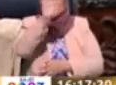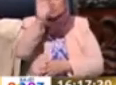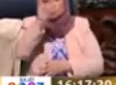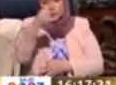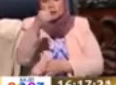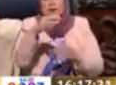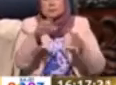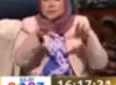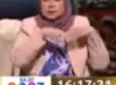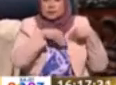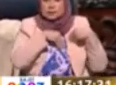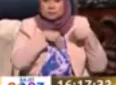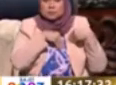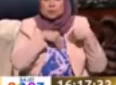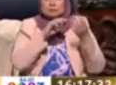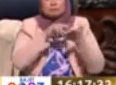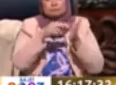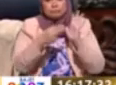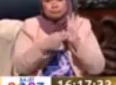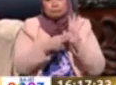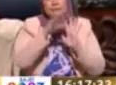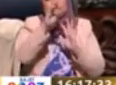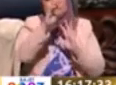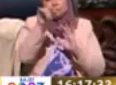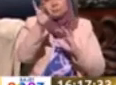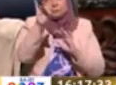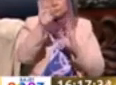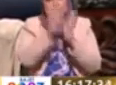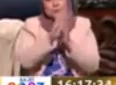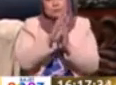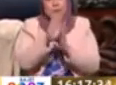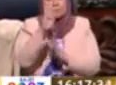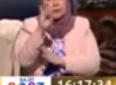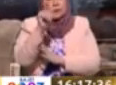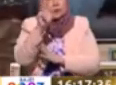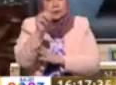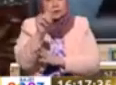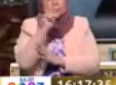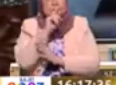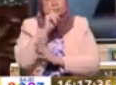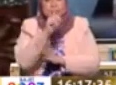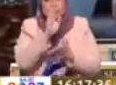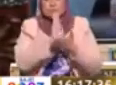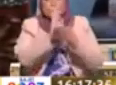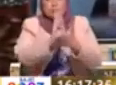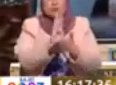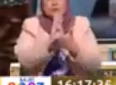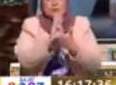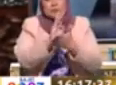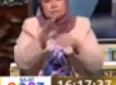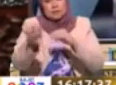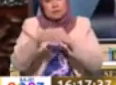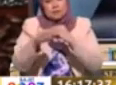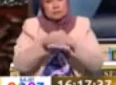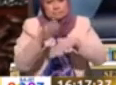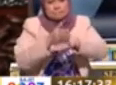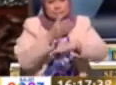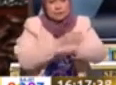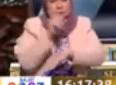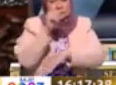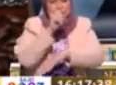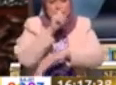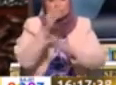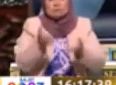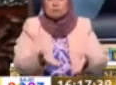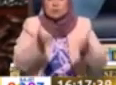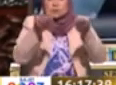penerima, peruntukannya RM7.8 bilion. BKM 2023 ialah bantuan komprehensif yang ditambah baik dengan ketara